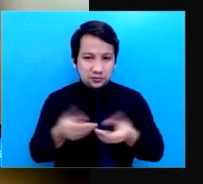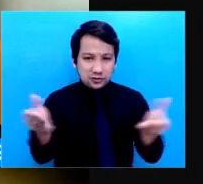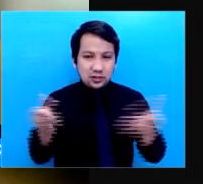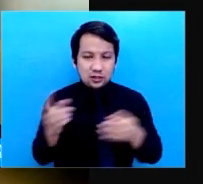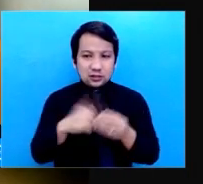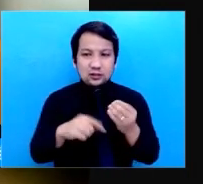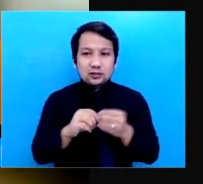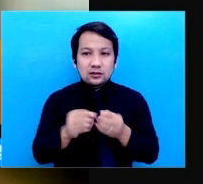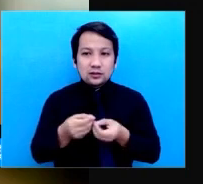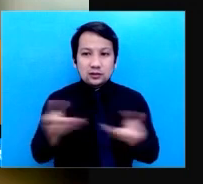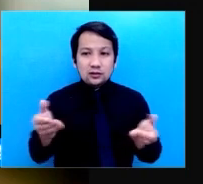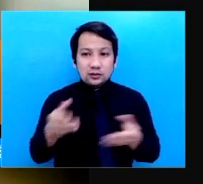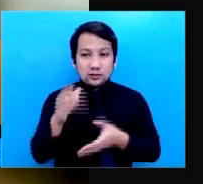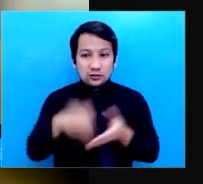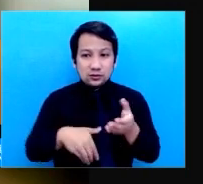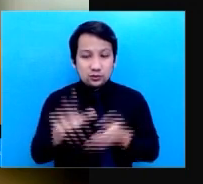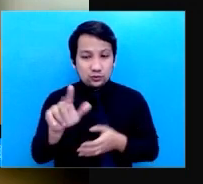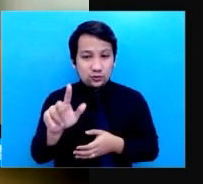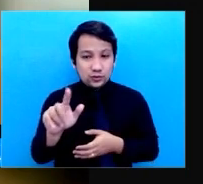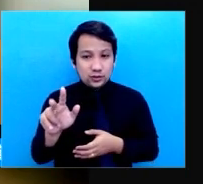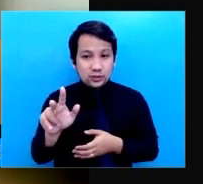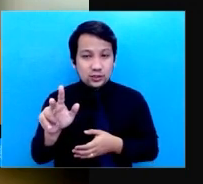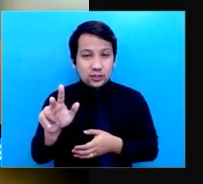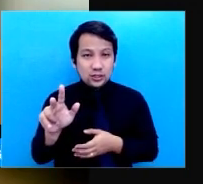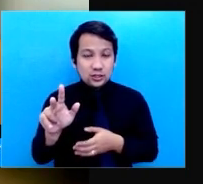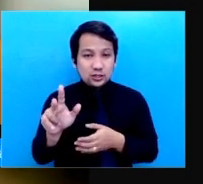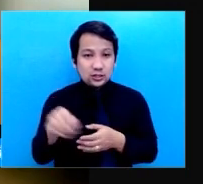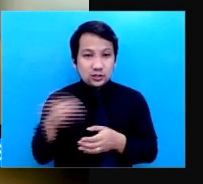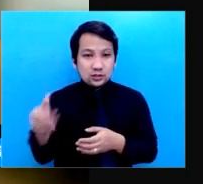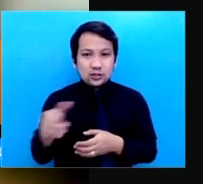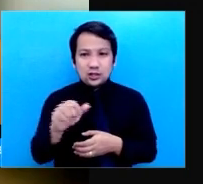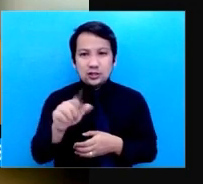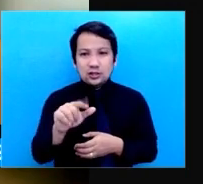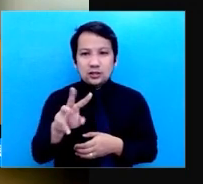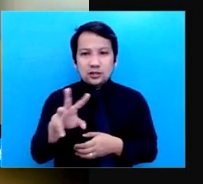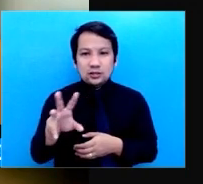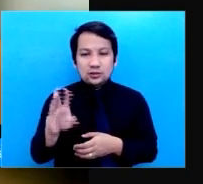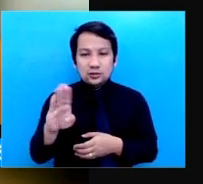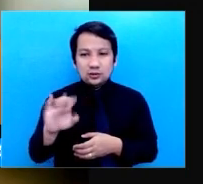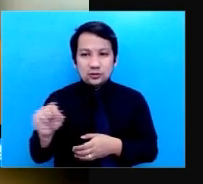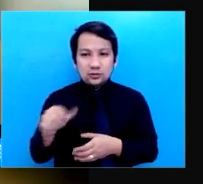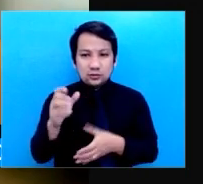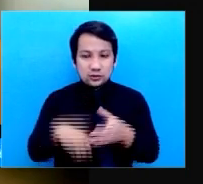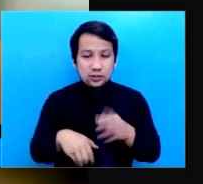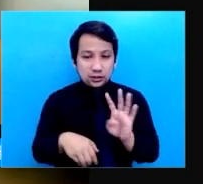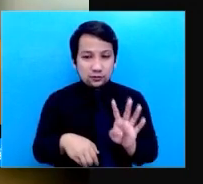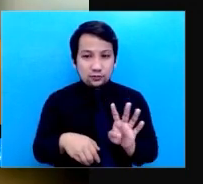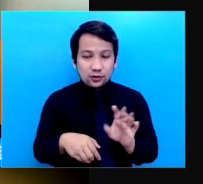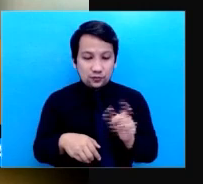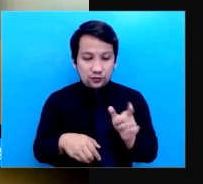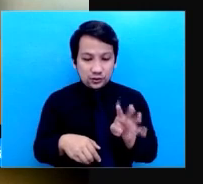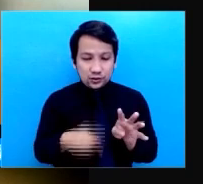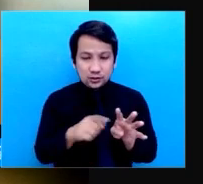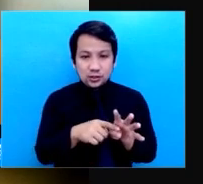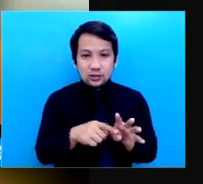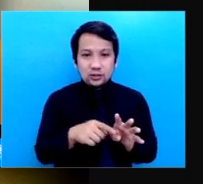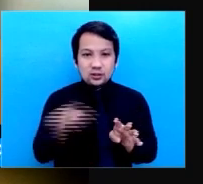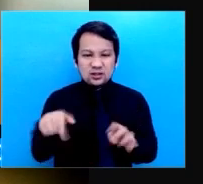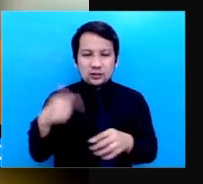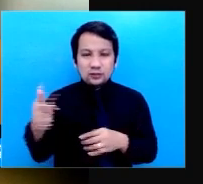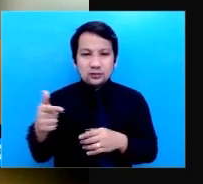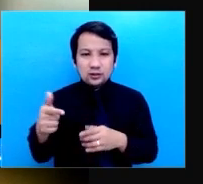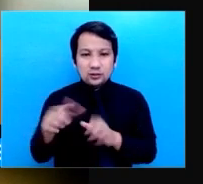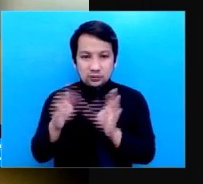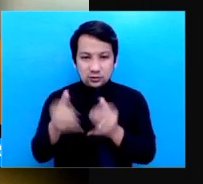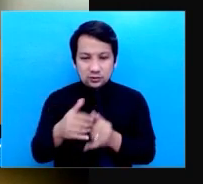ang pagbibigay ng Channel 23 frequency sa Aliu Broadcasting Corporation at Channel 43 sa Suarez Submedia Corporation